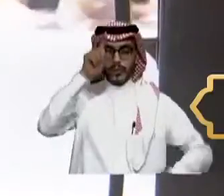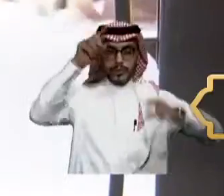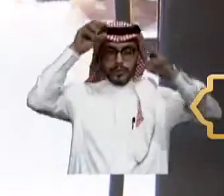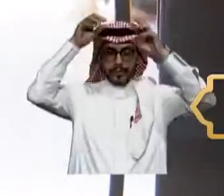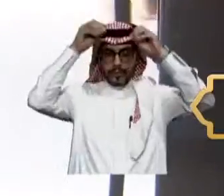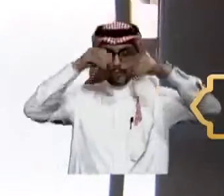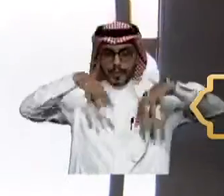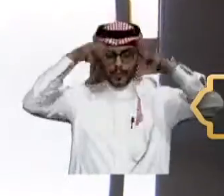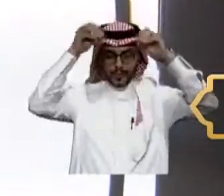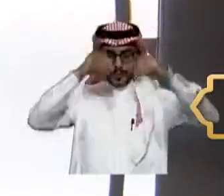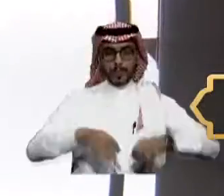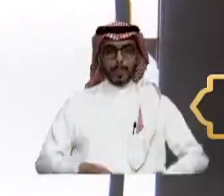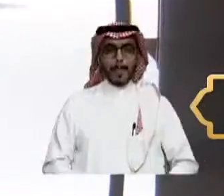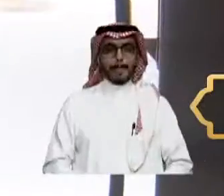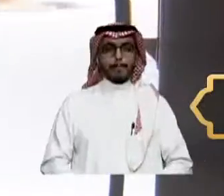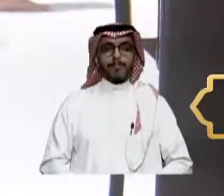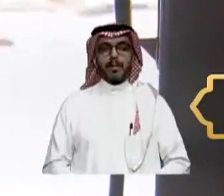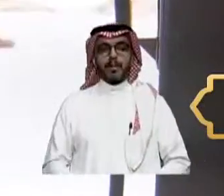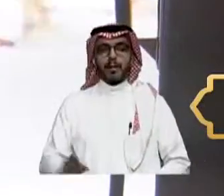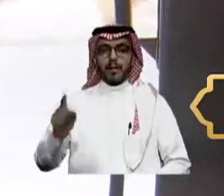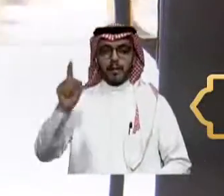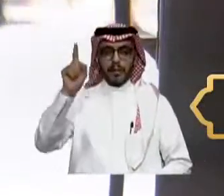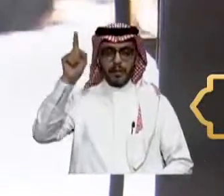ورحمه الله وبركاته